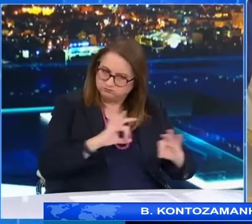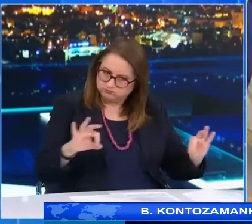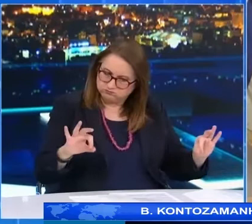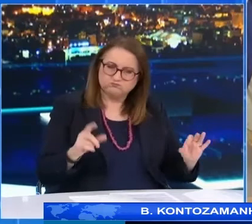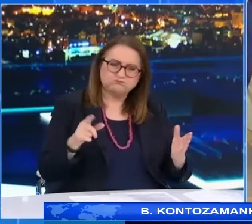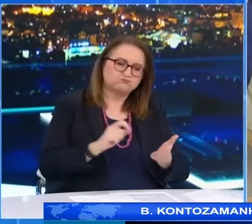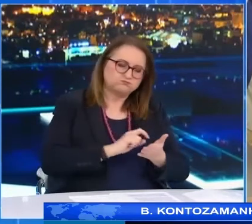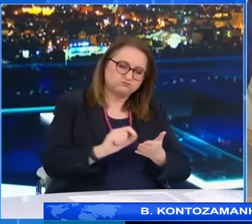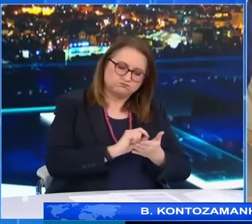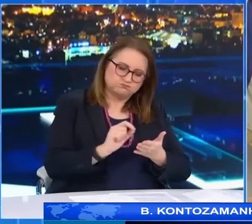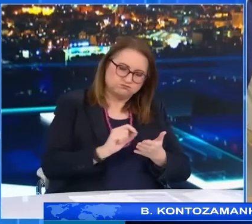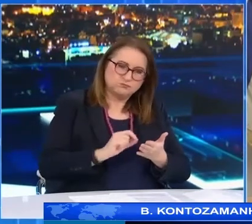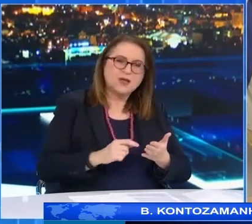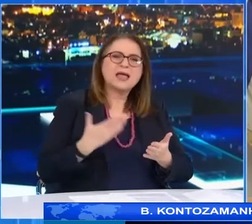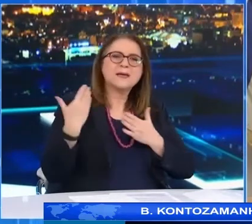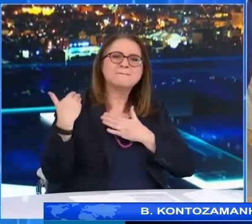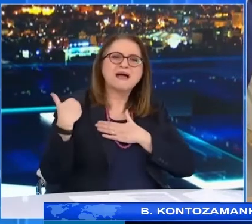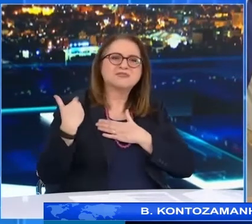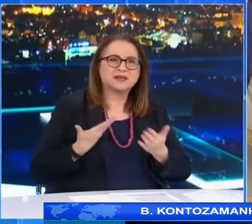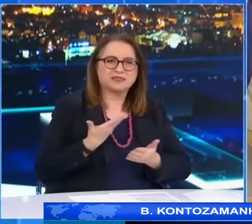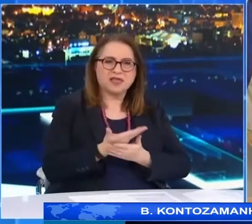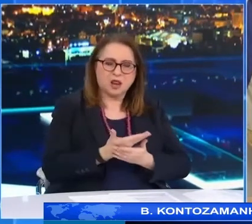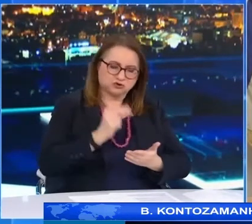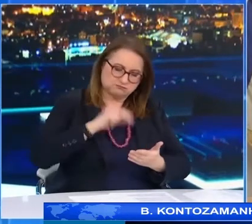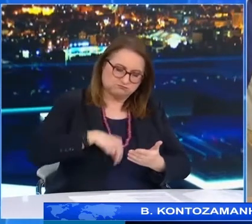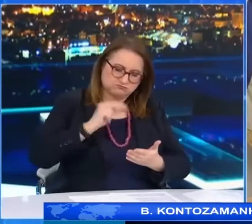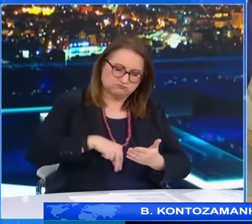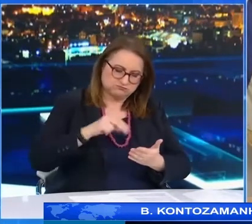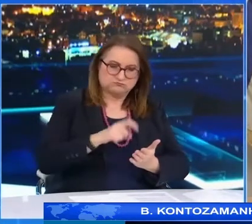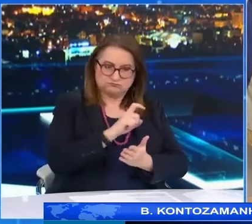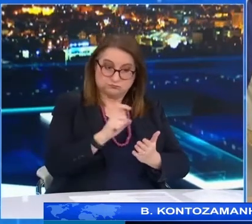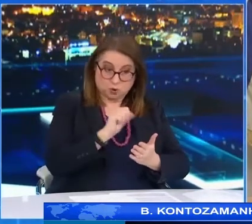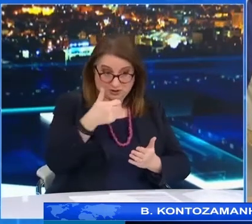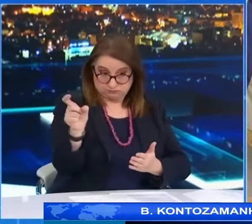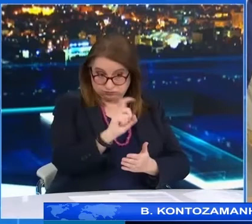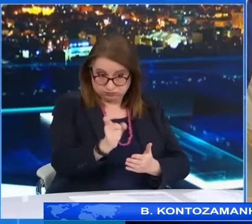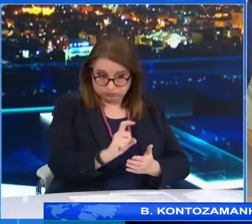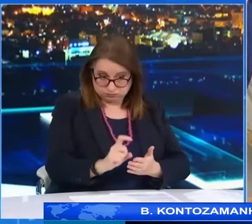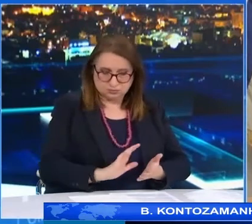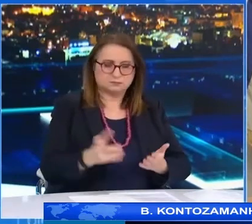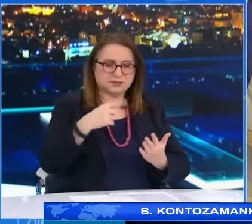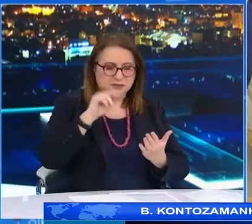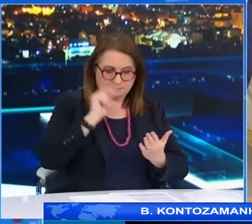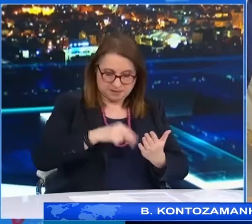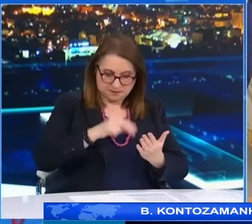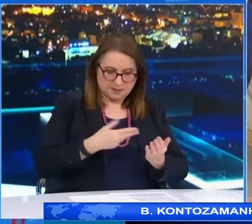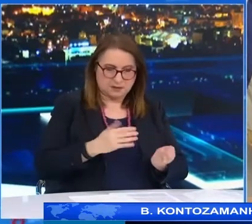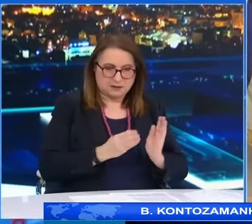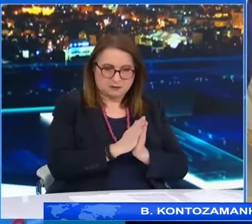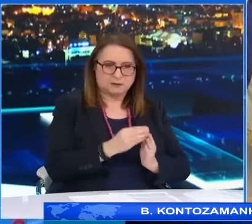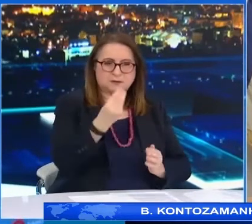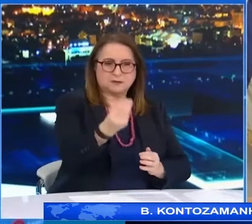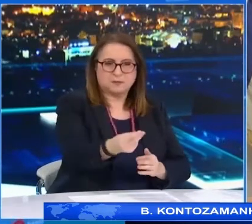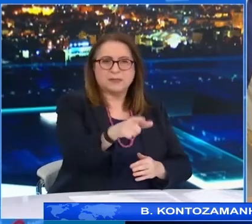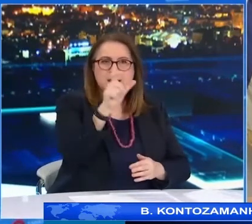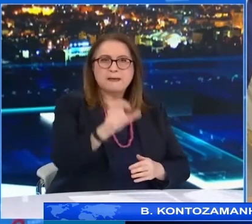να εκτυπώσει και να υπογράψει τη σχετική βεβαίωση, την οποία θα φέρει μαζί του ο μαθητής καθ' όλη τη διάρκεια της εβδομάδας και θα την